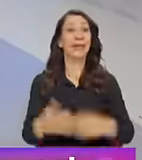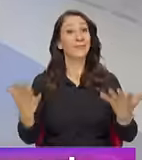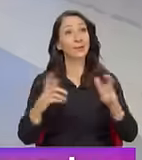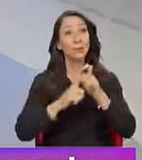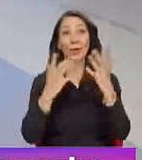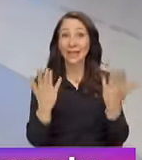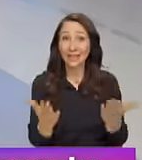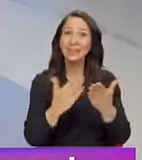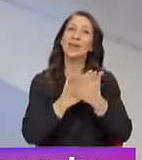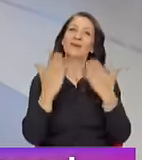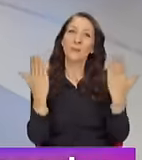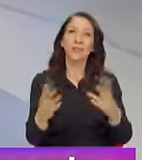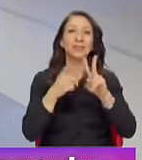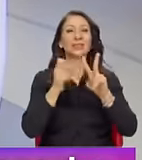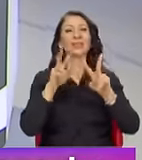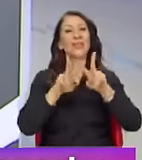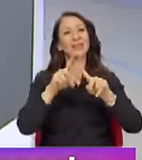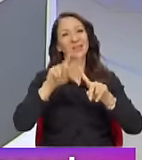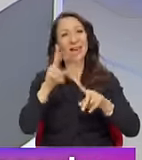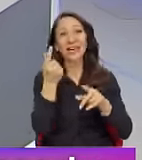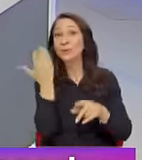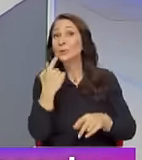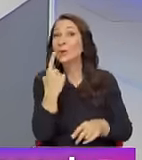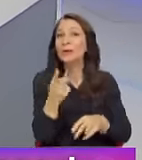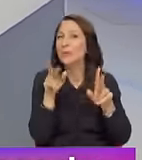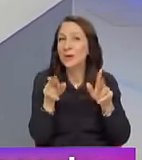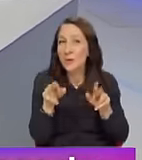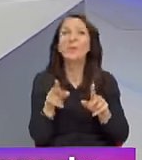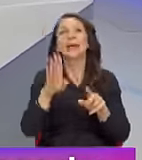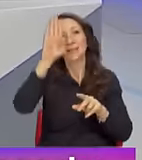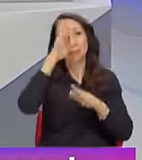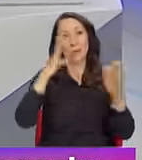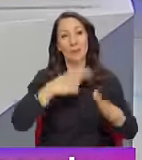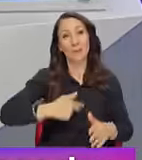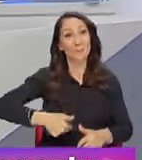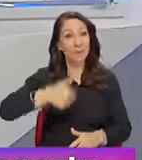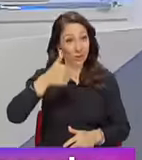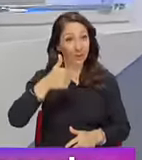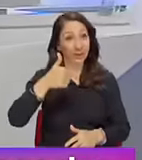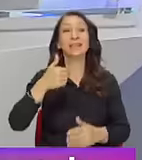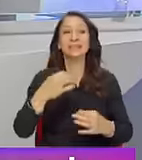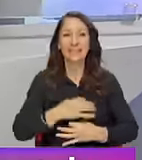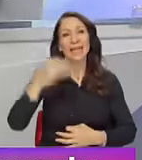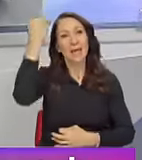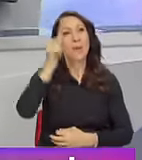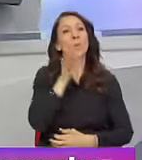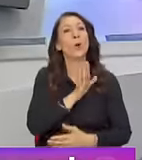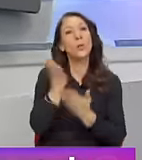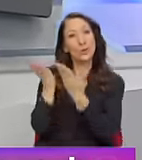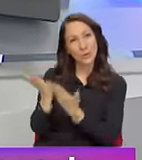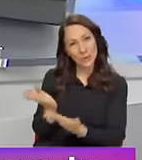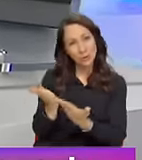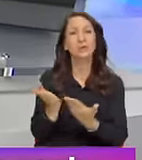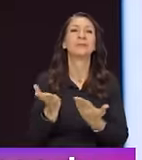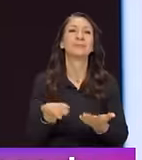Efendim günaydın. Devam ediyoruz NAV ekranlarında. Az önce de söylediğim üzere İstanbul Büyükşehir Belediye Başkanı Sayın Ekrem İmamoğlu